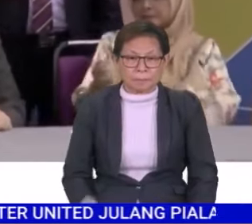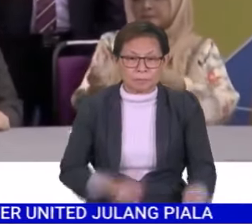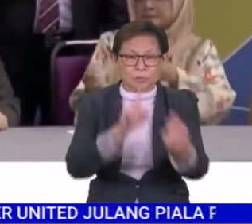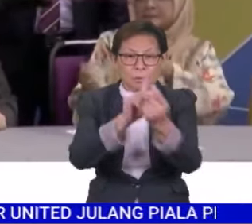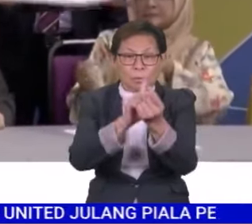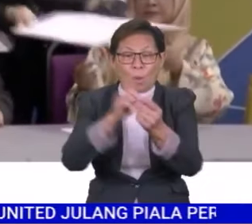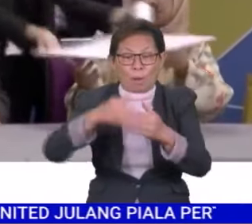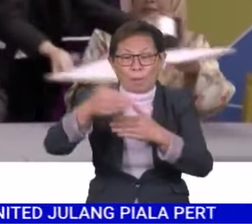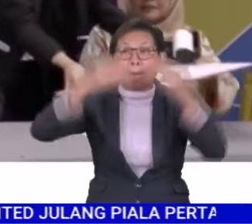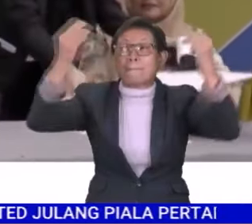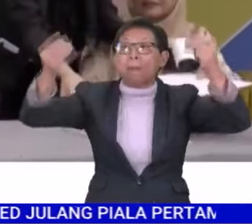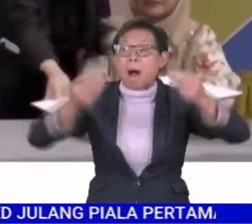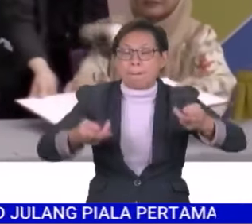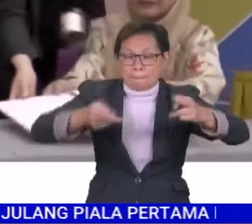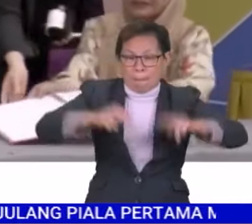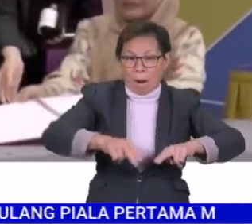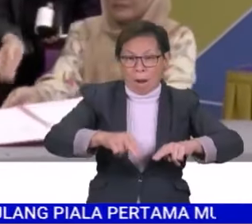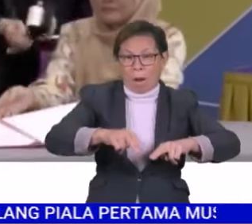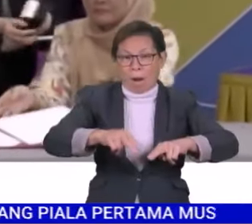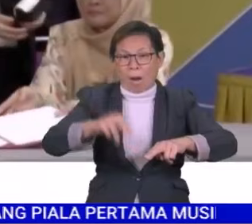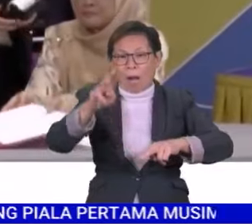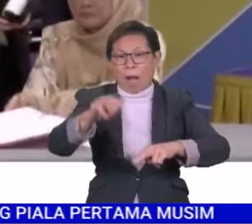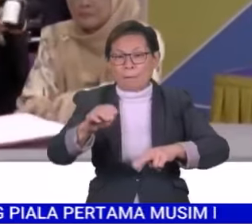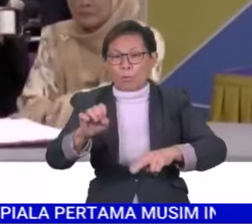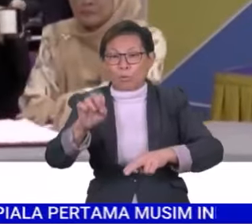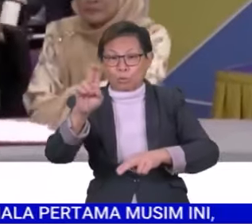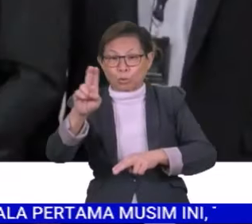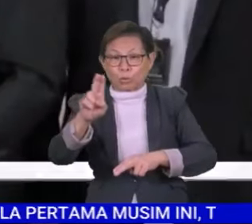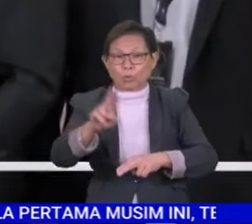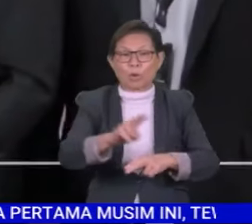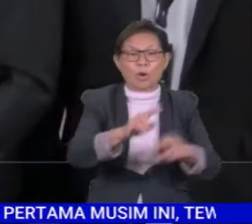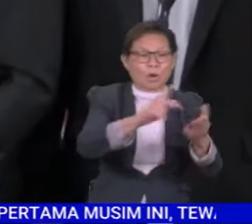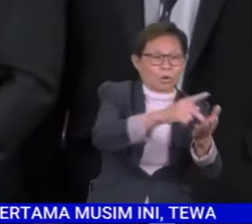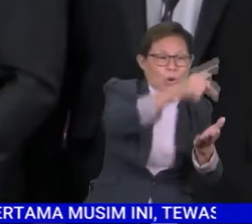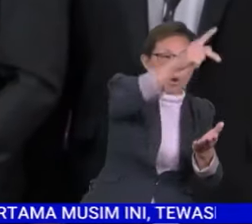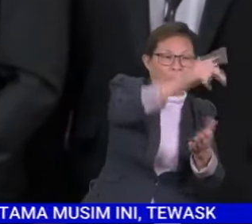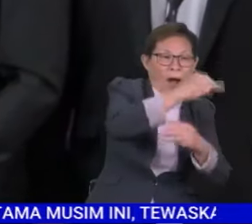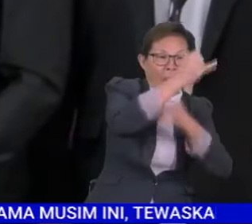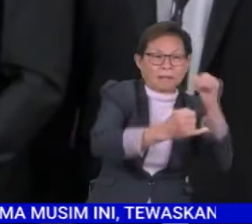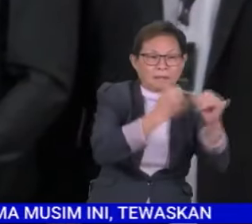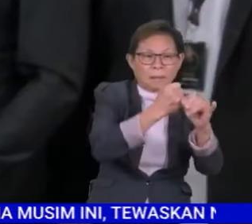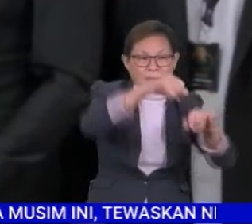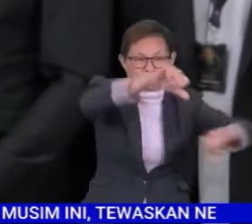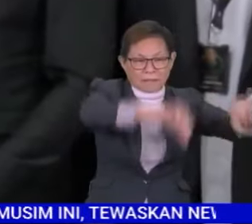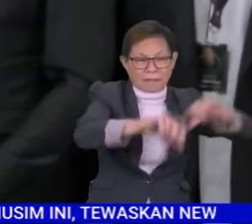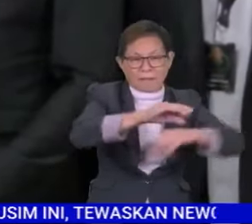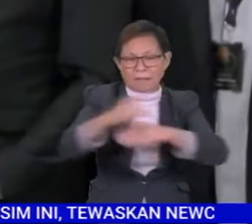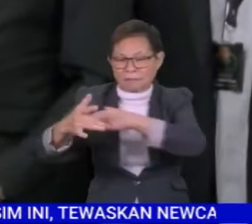Beliau ditemui selepas majlis menandatangani memorandum persefahaman antara Kolej Antarabangsa Sains